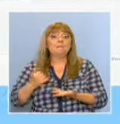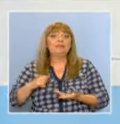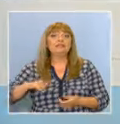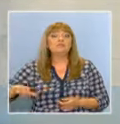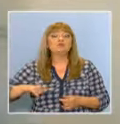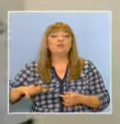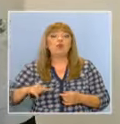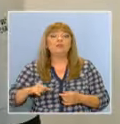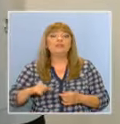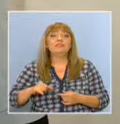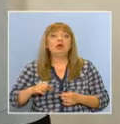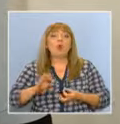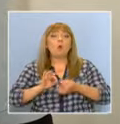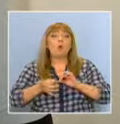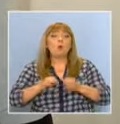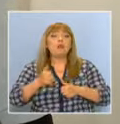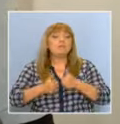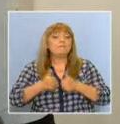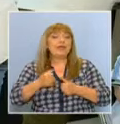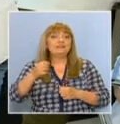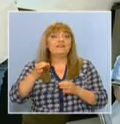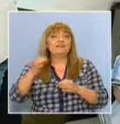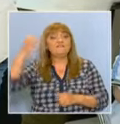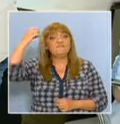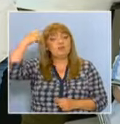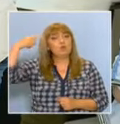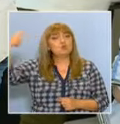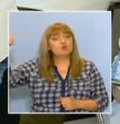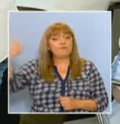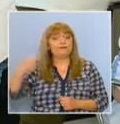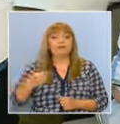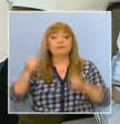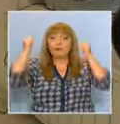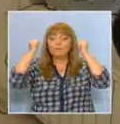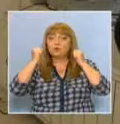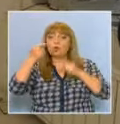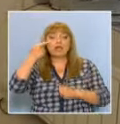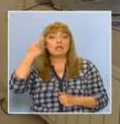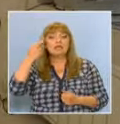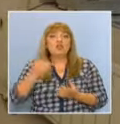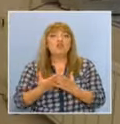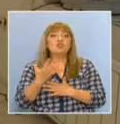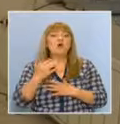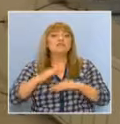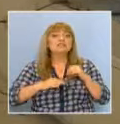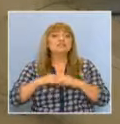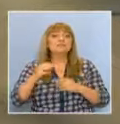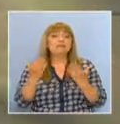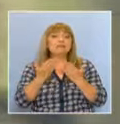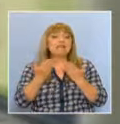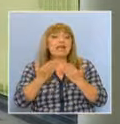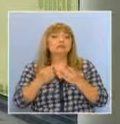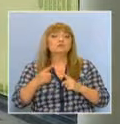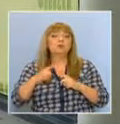по философия. Тайните на театралния грим и перука – най-новата специалност във Варненската професионална гимназия по текстил и моден